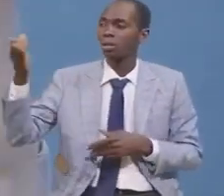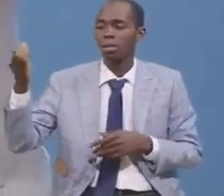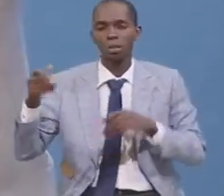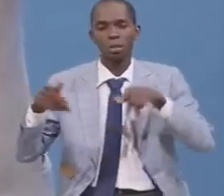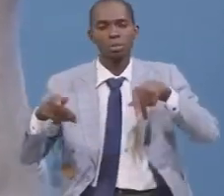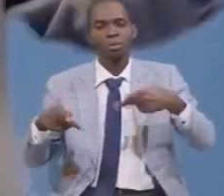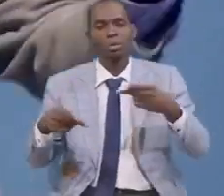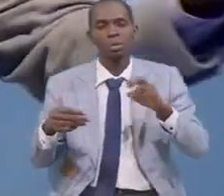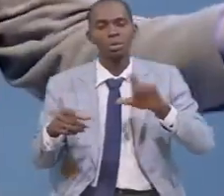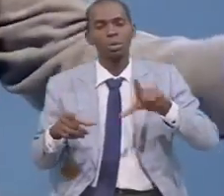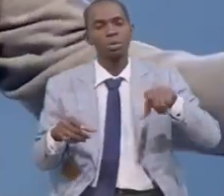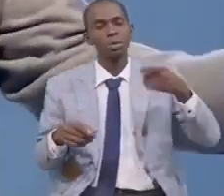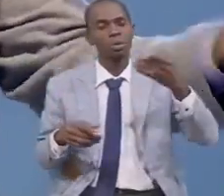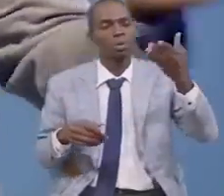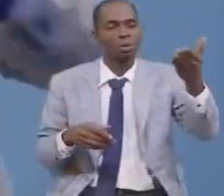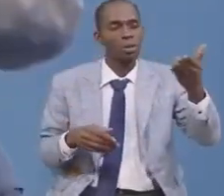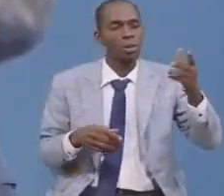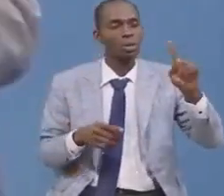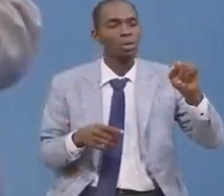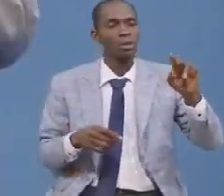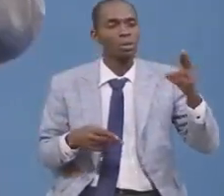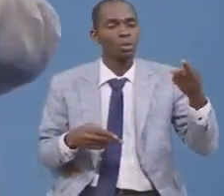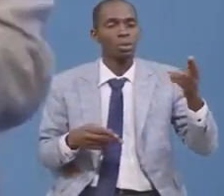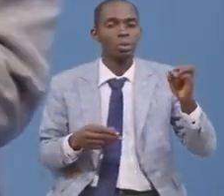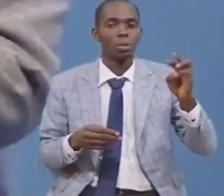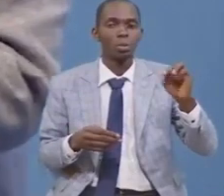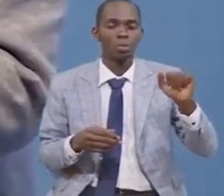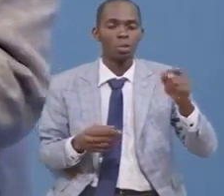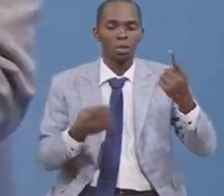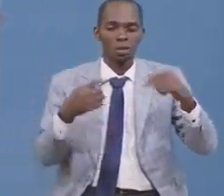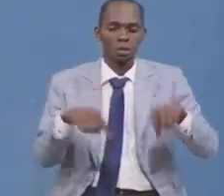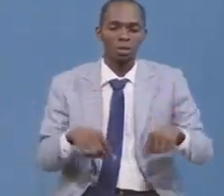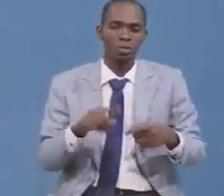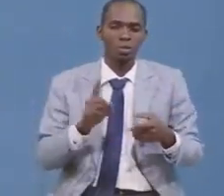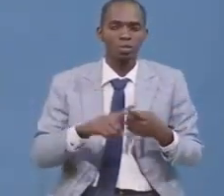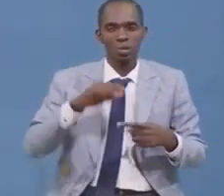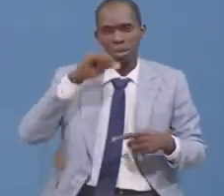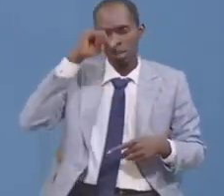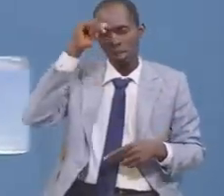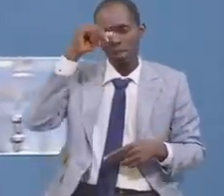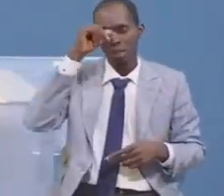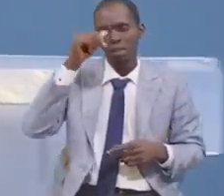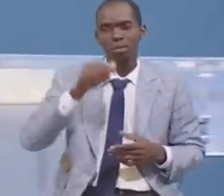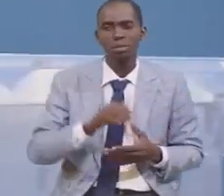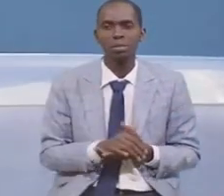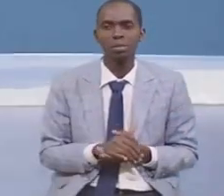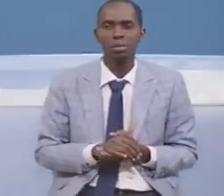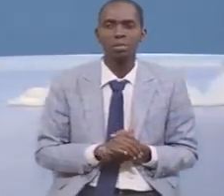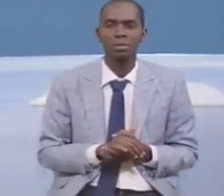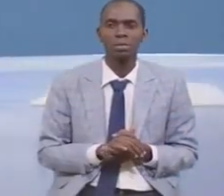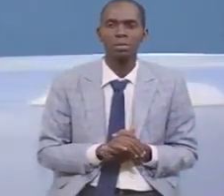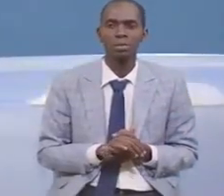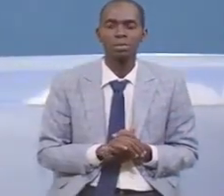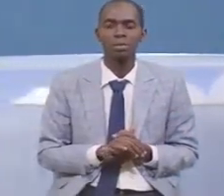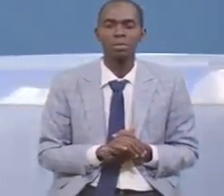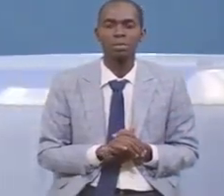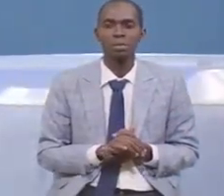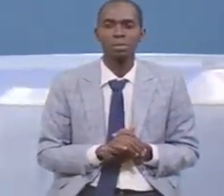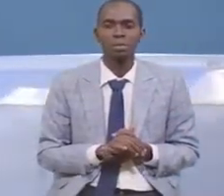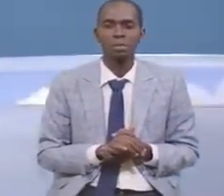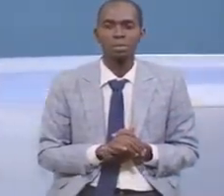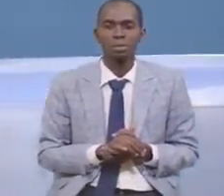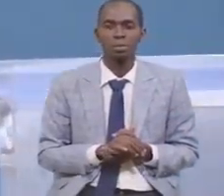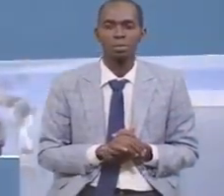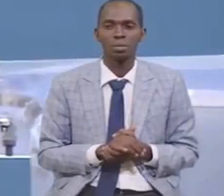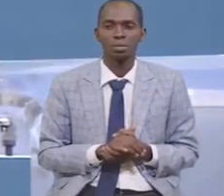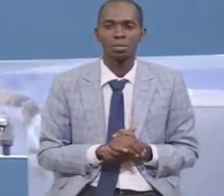there, Andrew went there, Thomas came to India. పేతురు అటు వెళ్తే, యోహాను అటు వెళ్తే, ఆంద్రే అటు వెళ్తే,